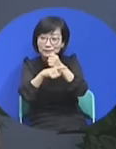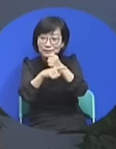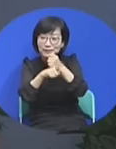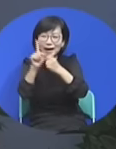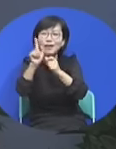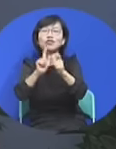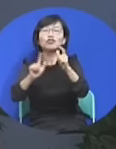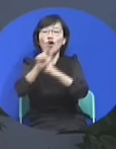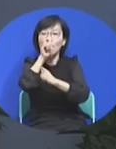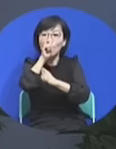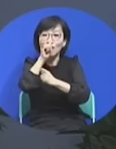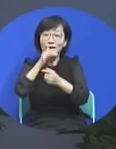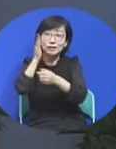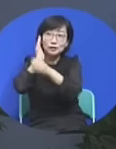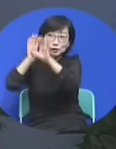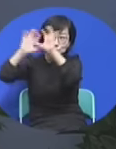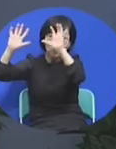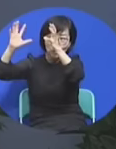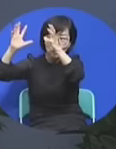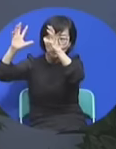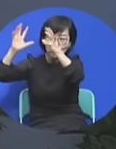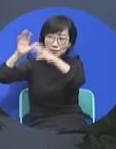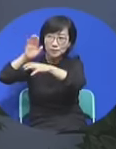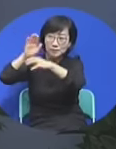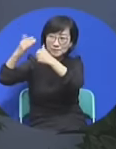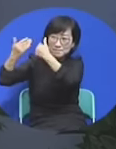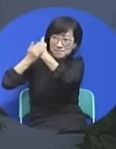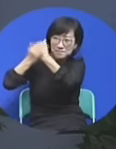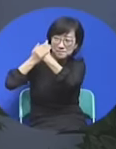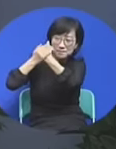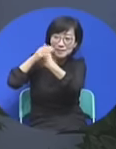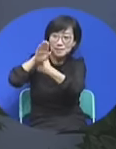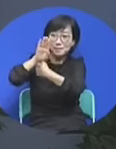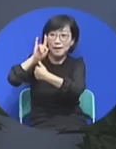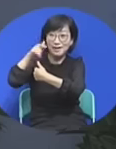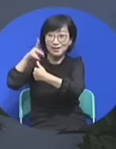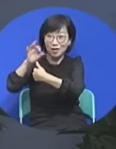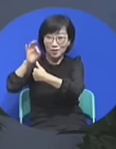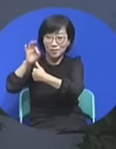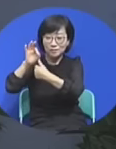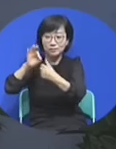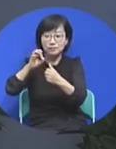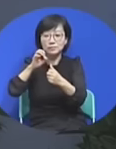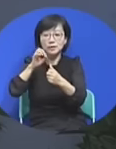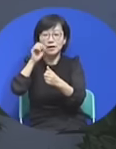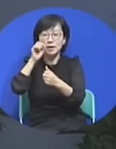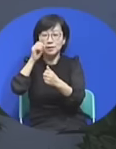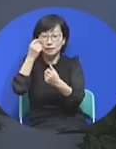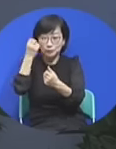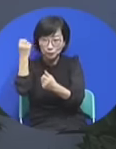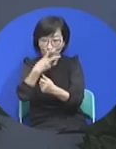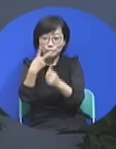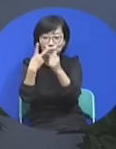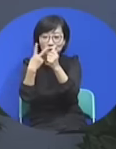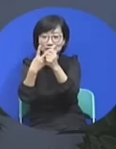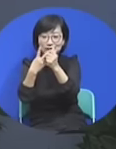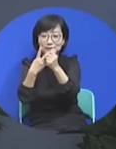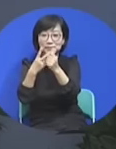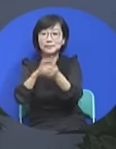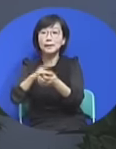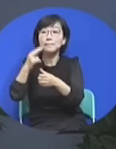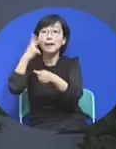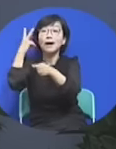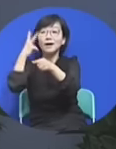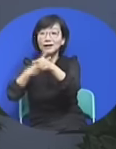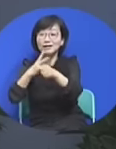ingathering. 천국 배경을 하나 더 생각해야 될 게 있습니다. One more thing we must understand about the background of heaven. 바울은 이렇게 말했습니다. This is what Paul said.